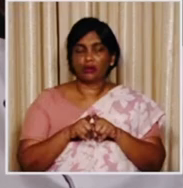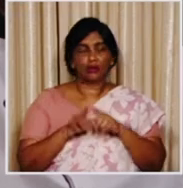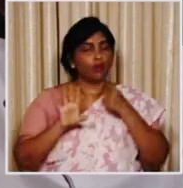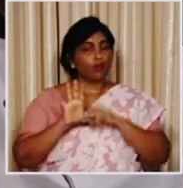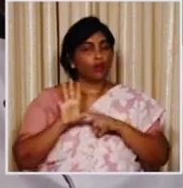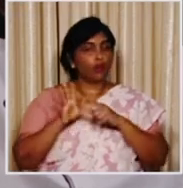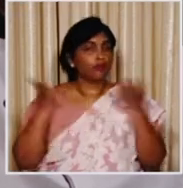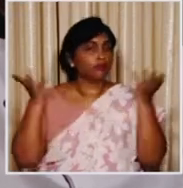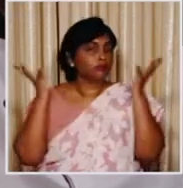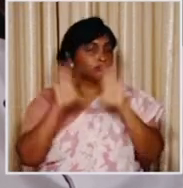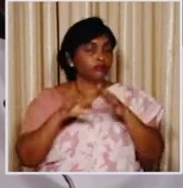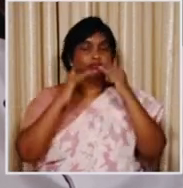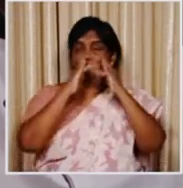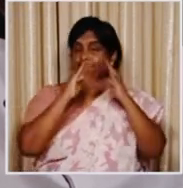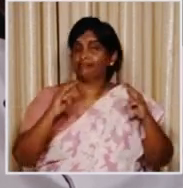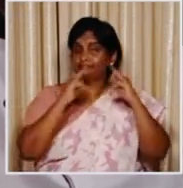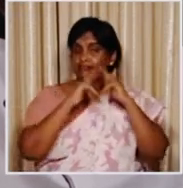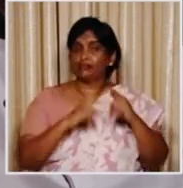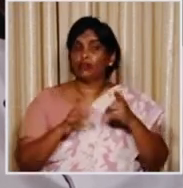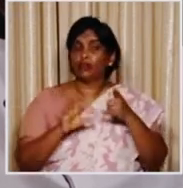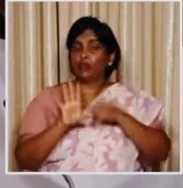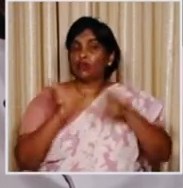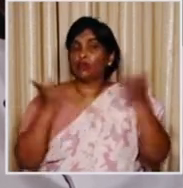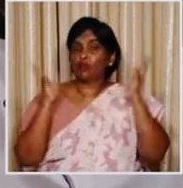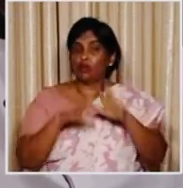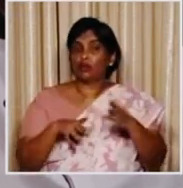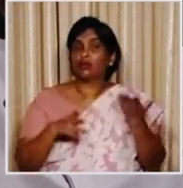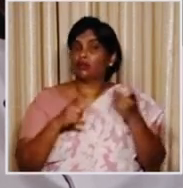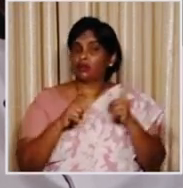දැන් පුහුණු කඳවුරු පැවැත්වුවා. කොහෙද පුහුණු කඳවුරු